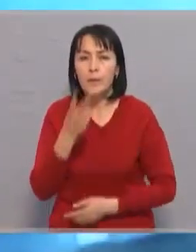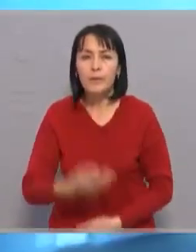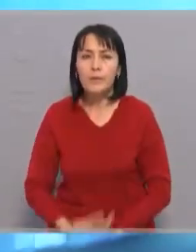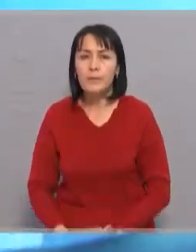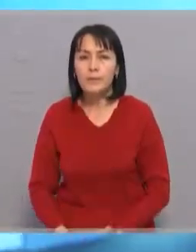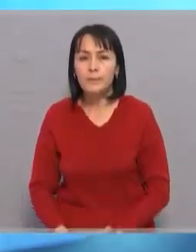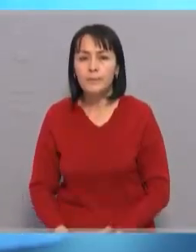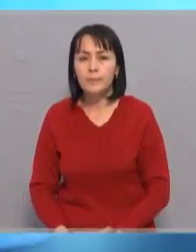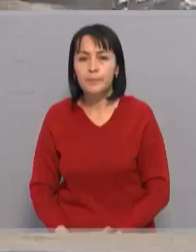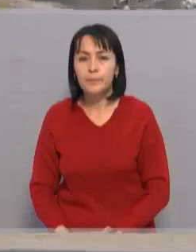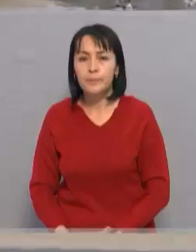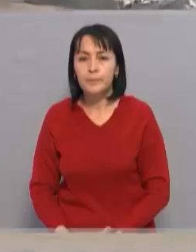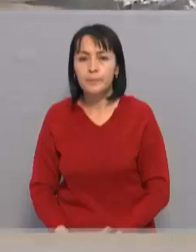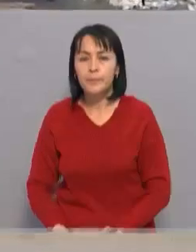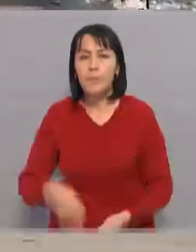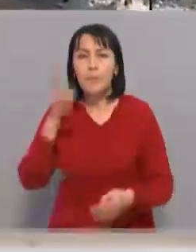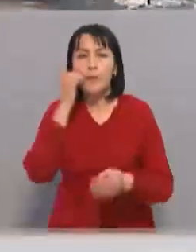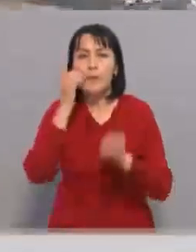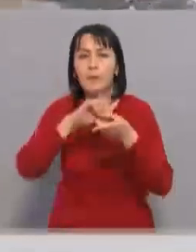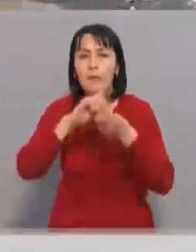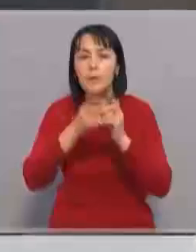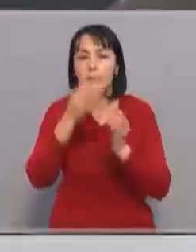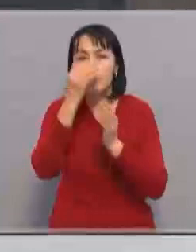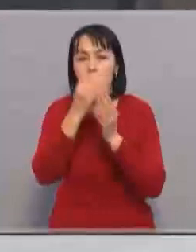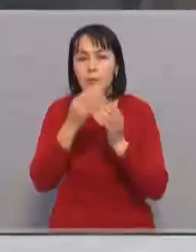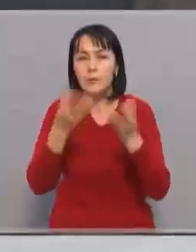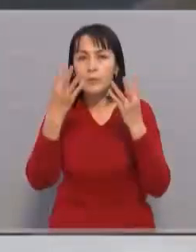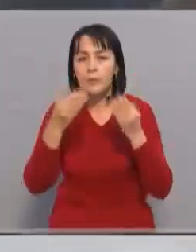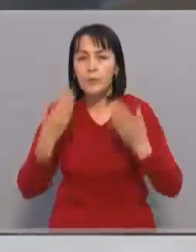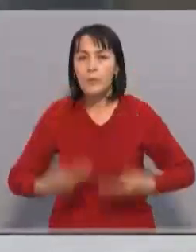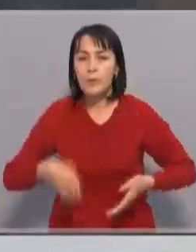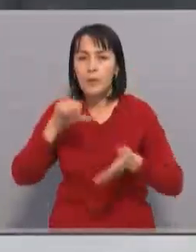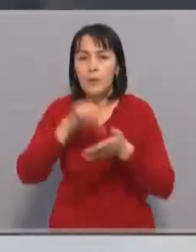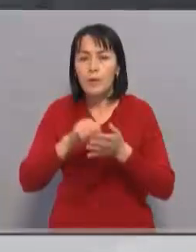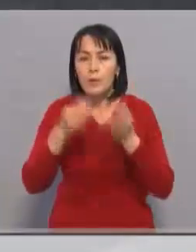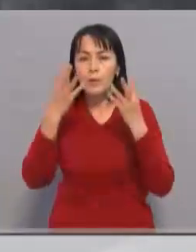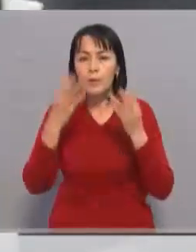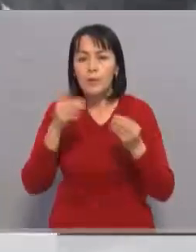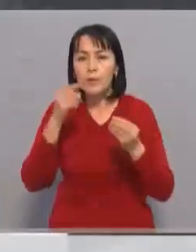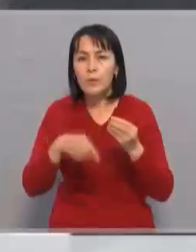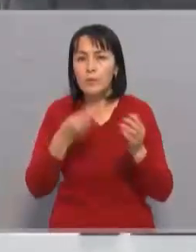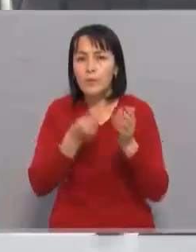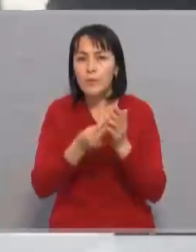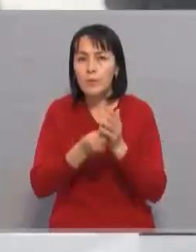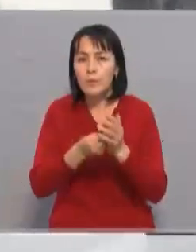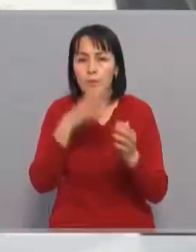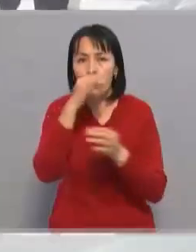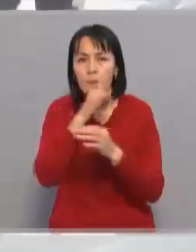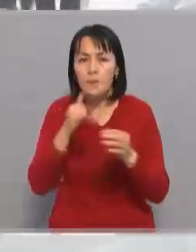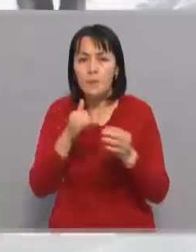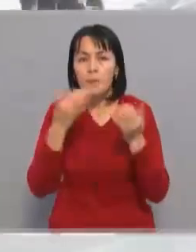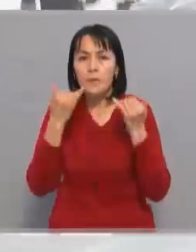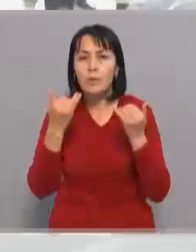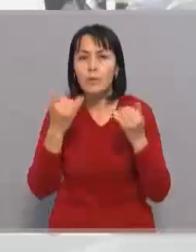Бөбеев айтады. Мобильді аударымдардың күнделікті өмірге еніп кеткені соншалық, бүгінде олсыз төлем жасауда елестету қиын.